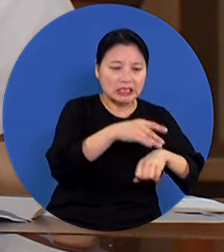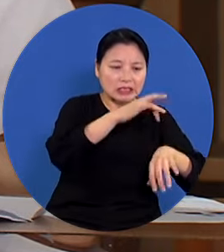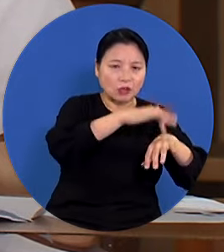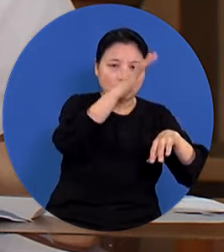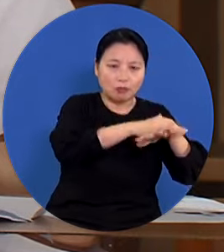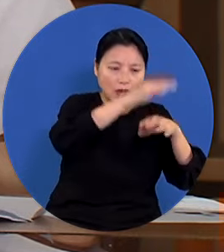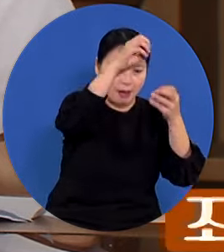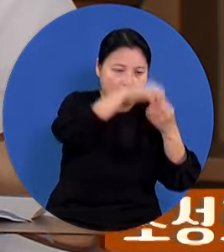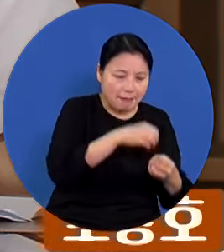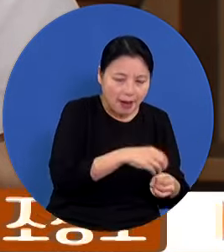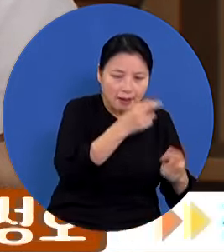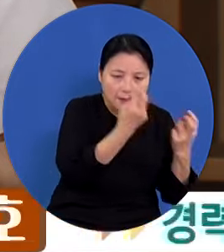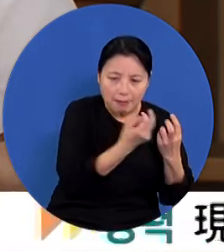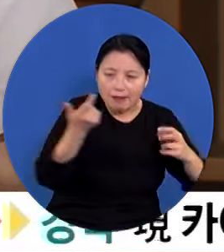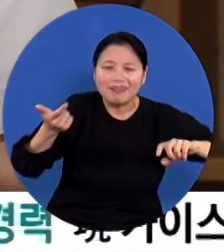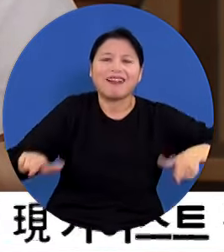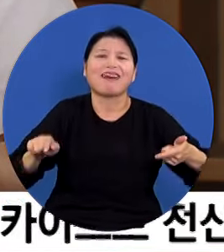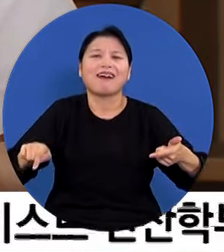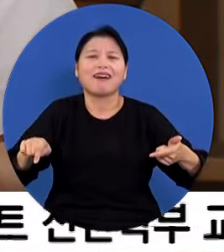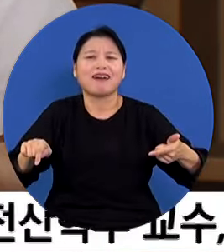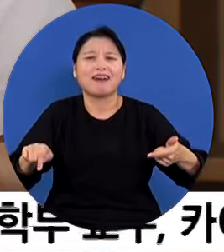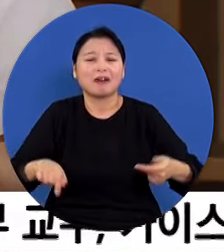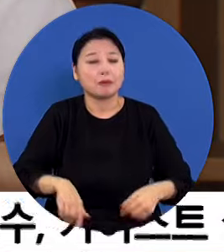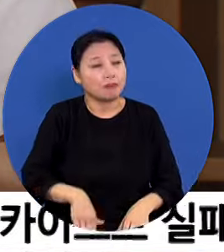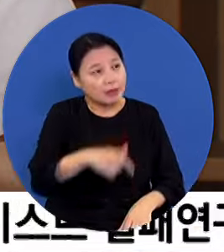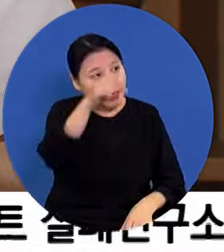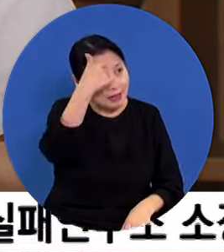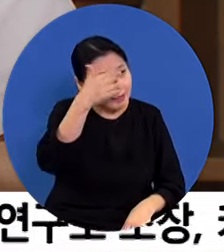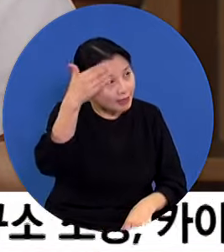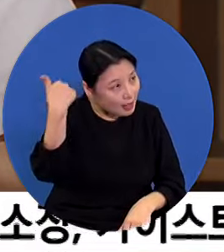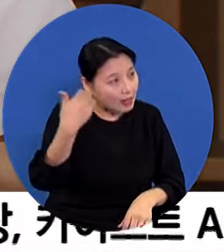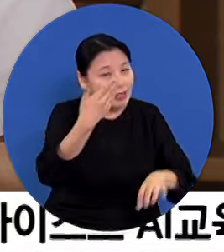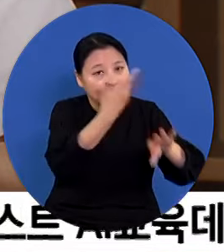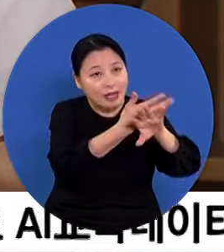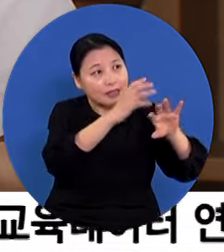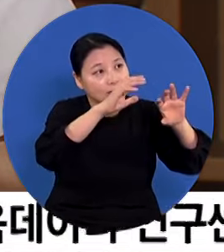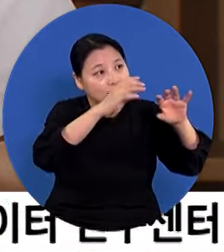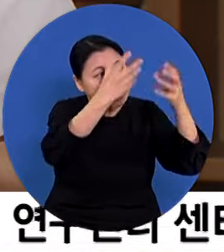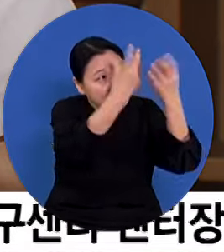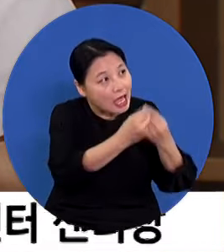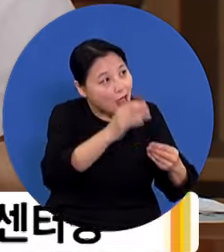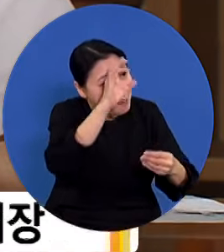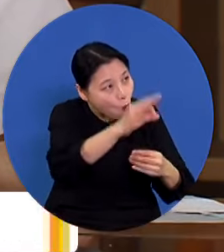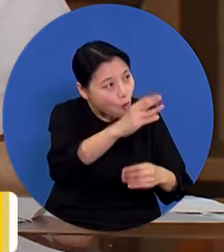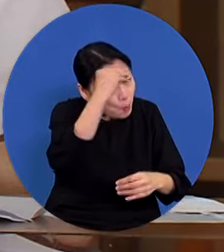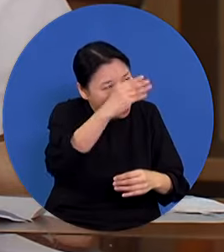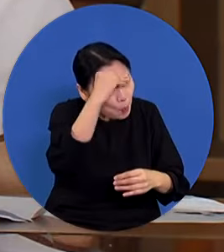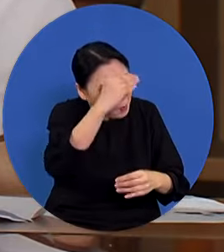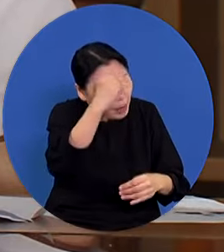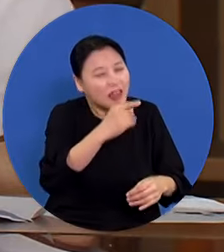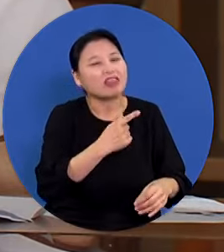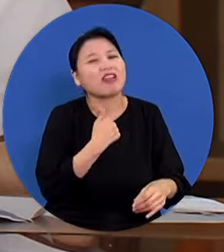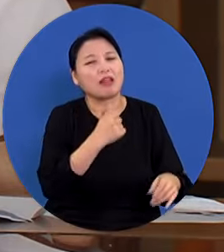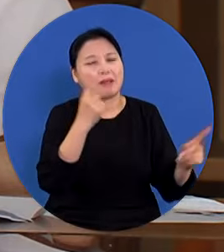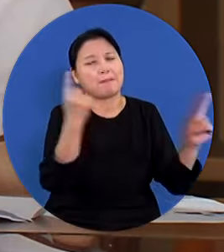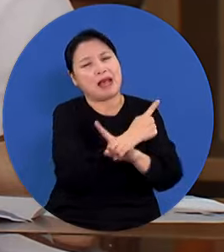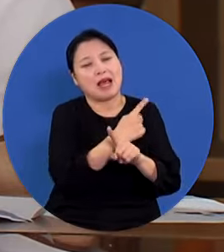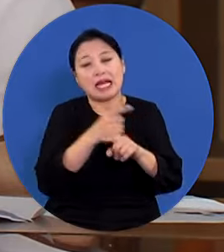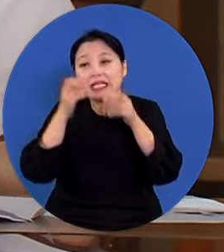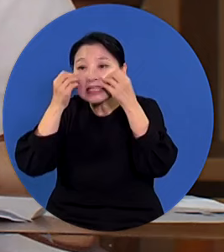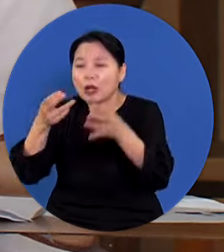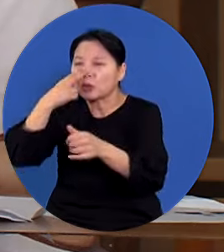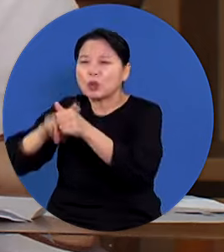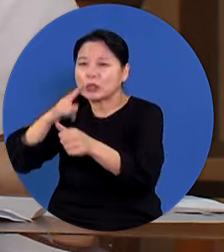익숙하지 않은 거고 그래서 과거의 성공한 방식을 버리고 새로운 방식으로 지금 이렇게 바꿔가야 그렇죠. 되는 그런 그렇죠. 시도를 해야